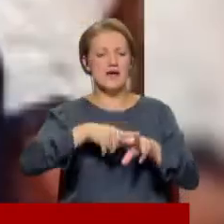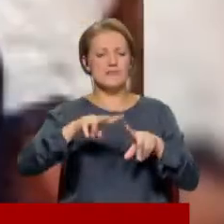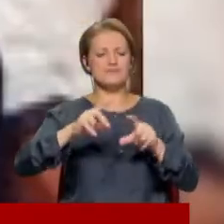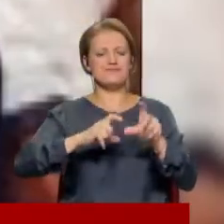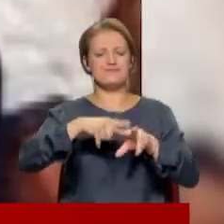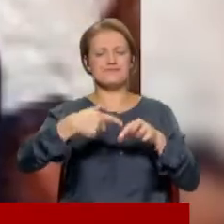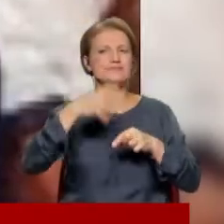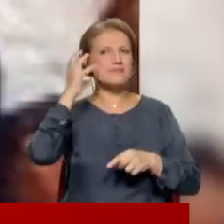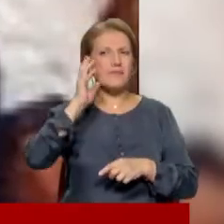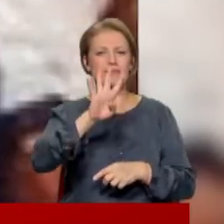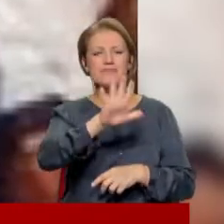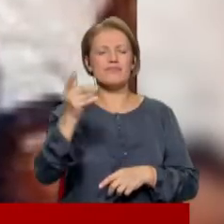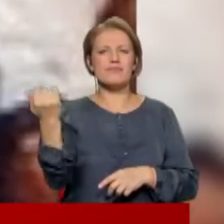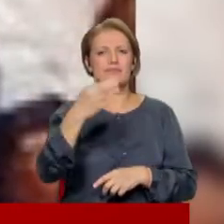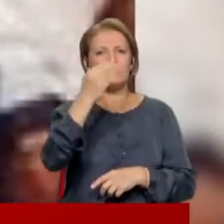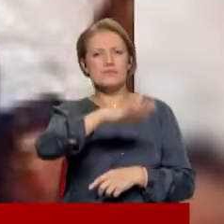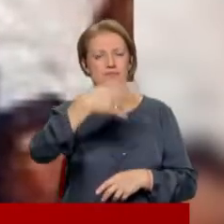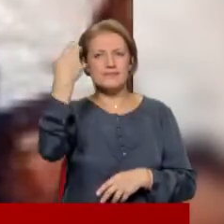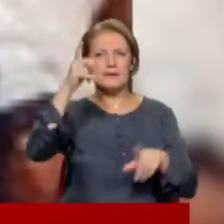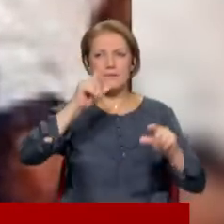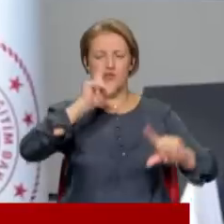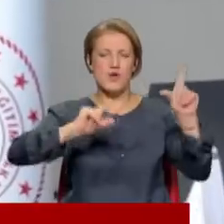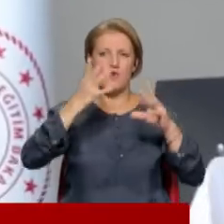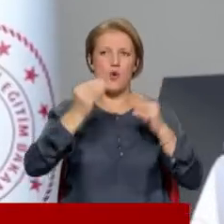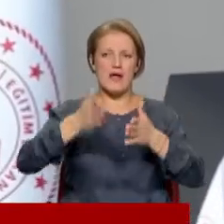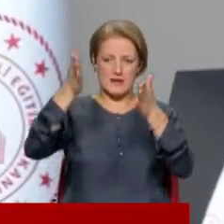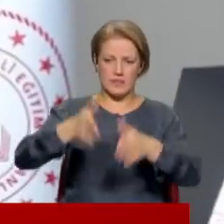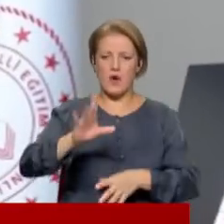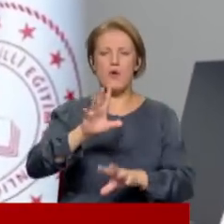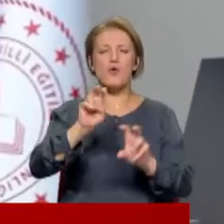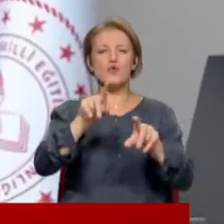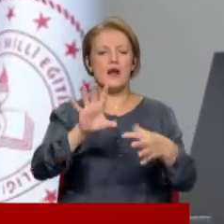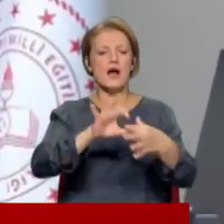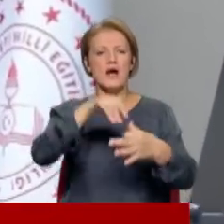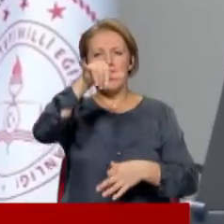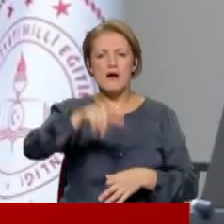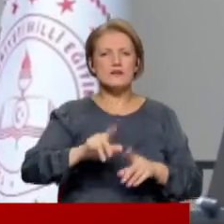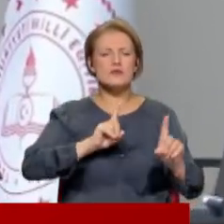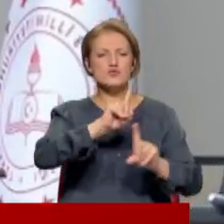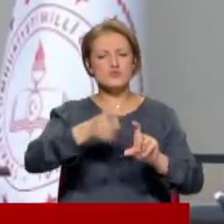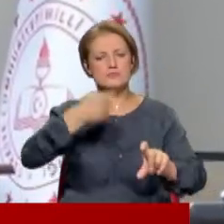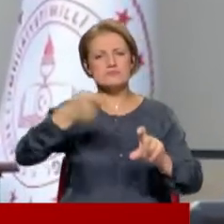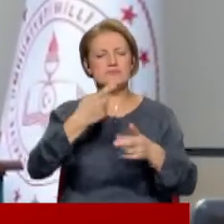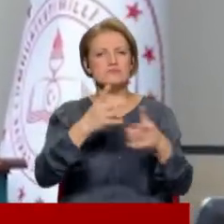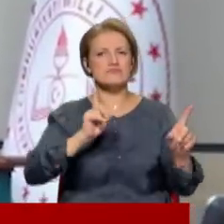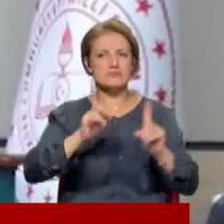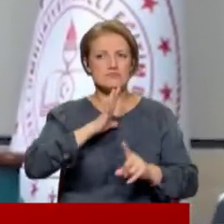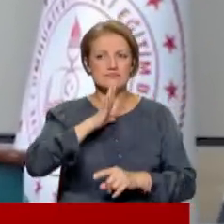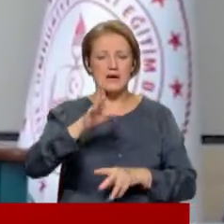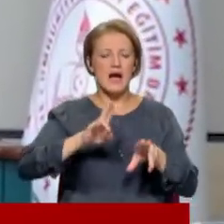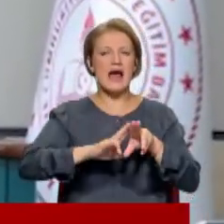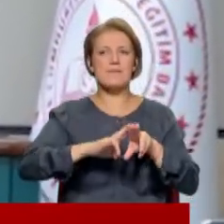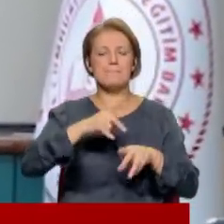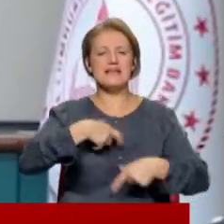yurtta 45 çocuğu istismar eden sanıkla fotoğrafı olan ve olayla ilgili hakkında soruşturma da açılan dönemin Karaman Milli